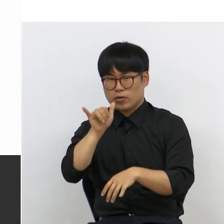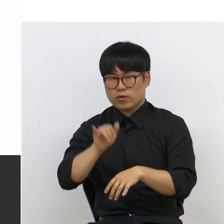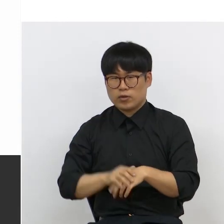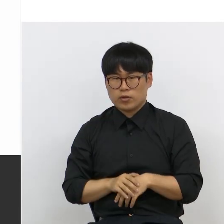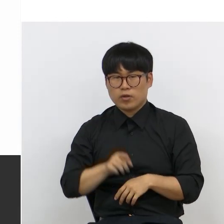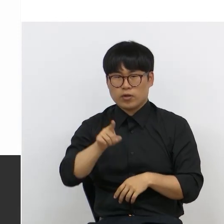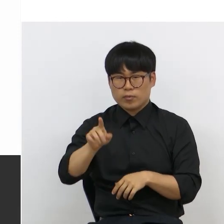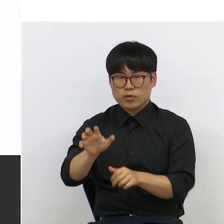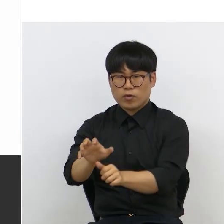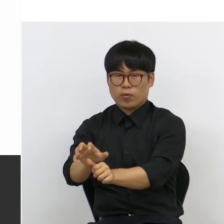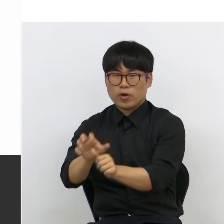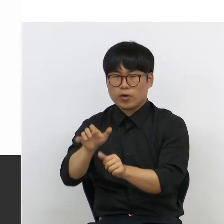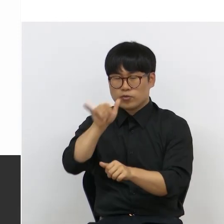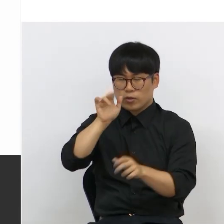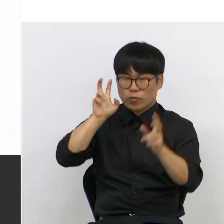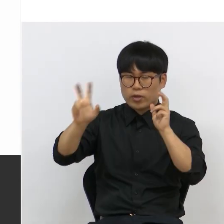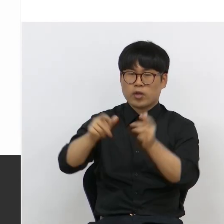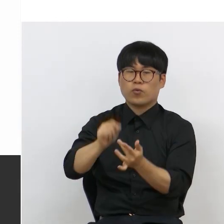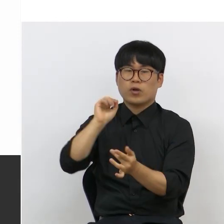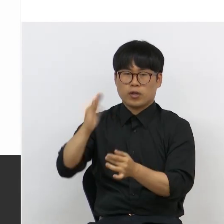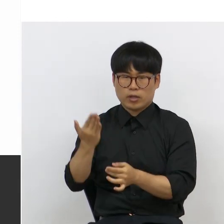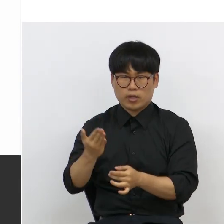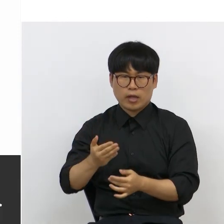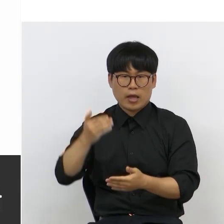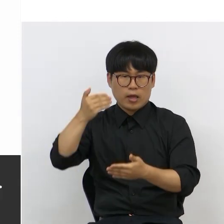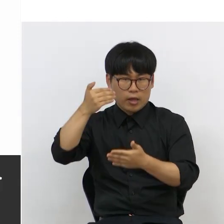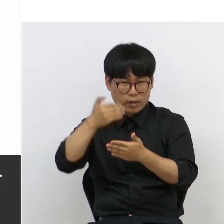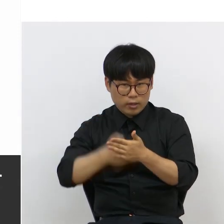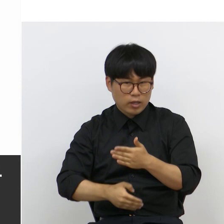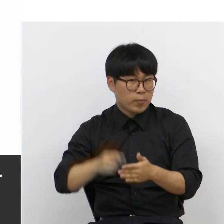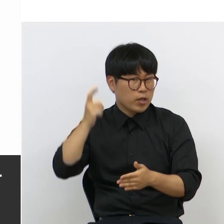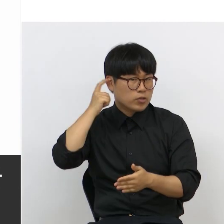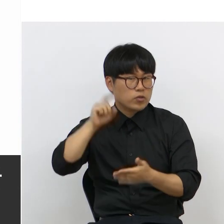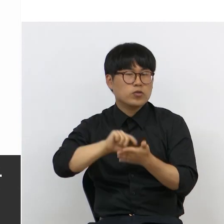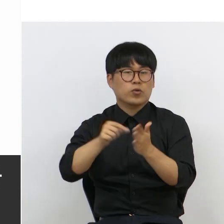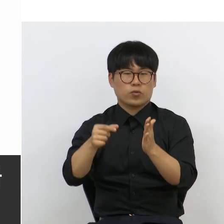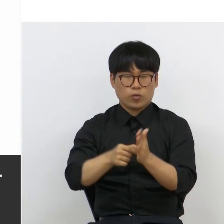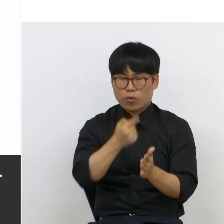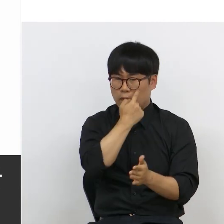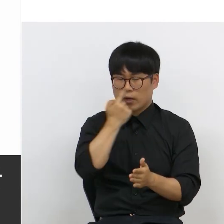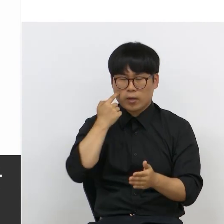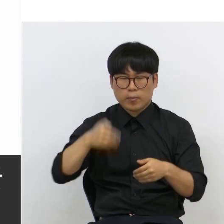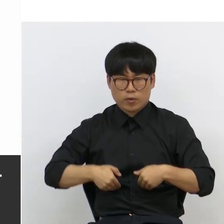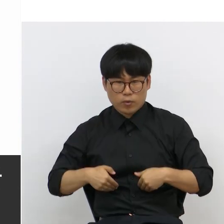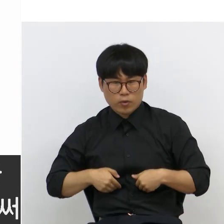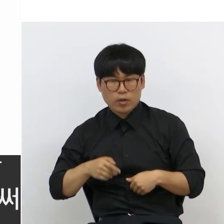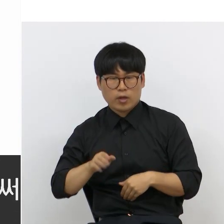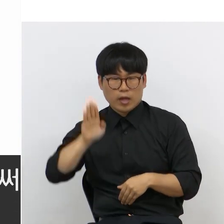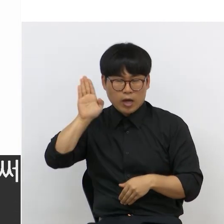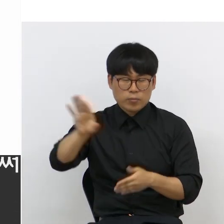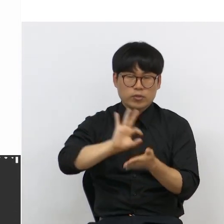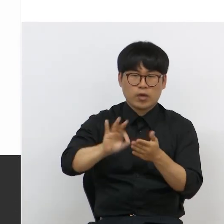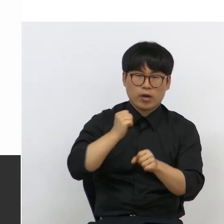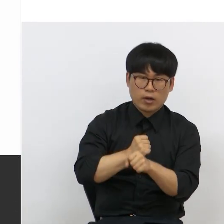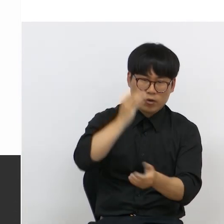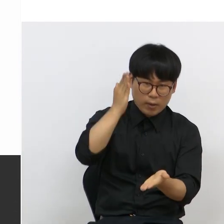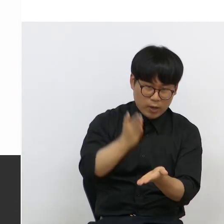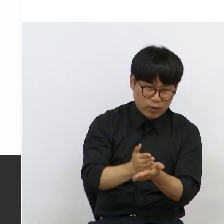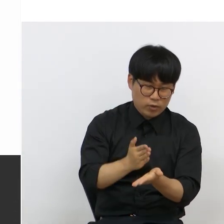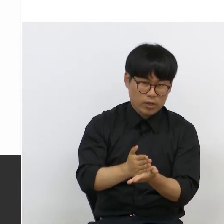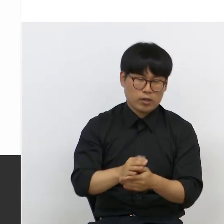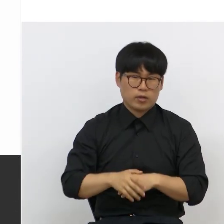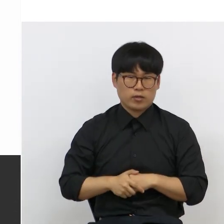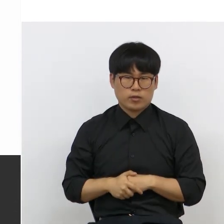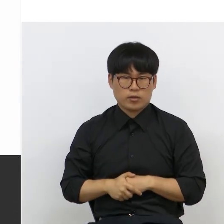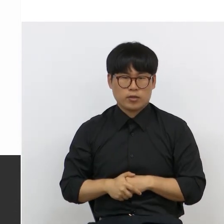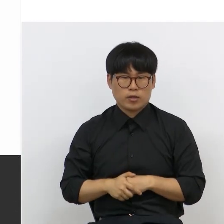있는 회사 제품을 써야겠죠. 남아있는 청력이 어떠면 내가 이 청력을 살려서 앞으로 쓸 거냐 말 거냐, 이 수술을 어떤 방식으로 할 거냐, 그러면